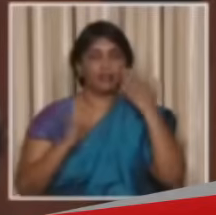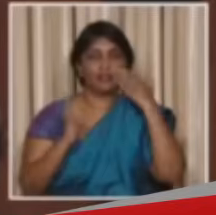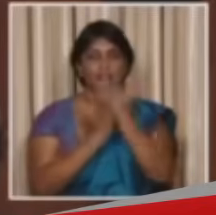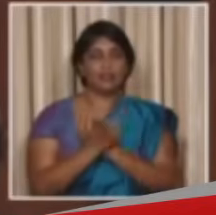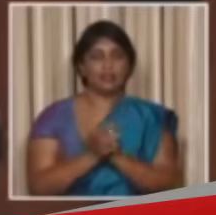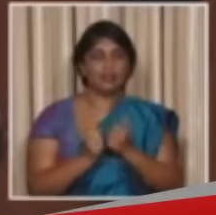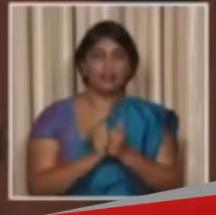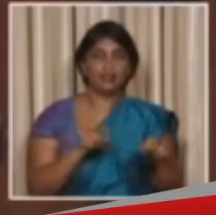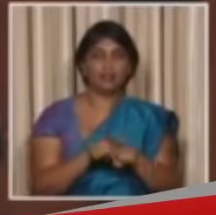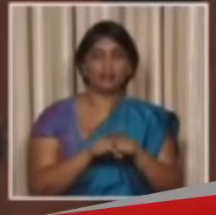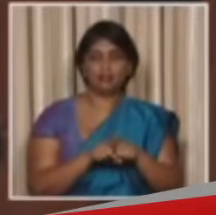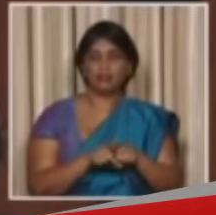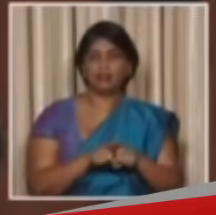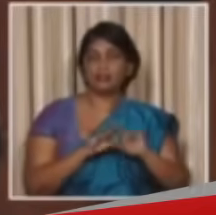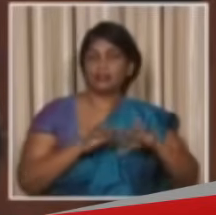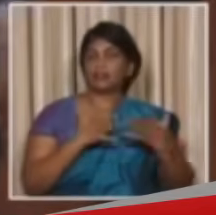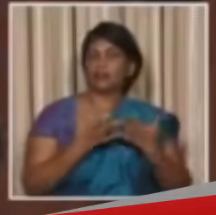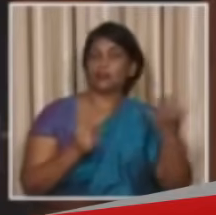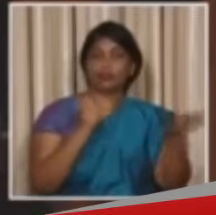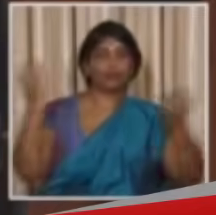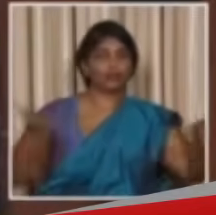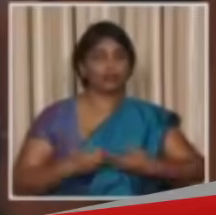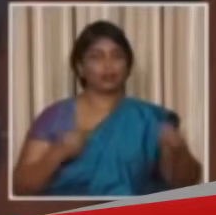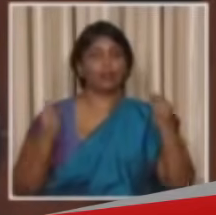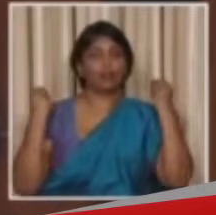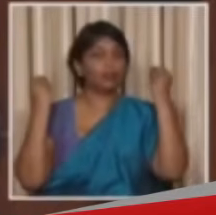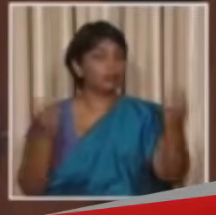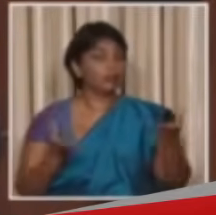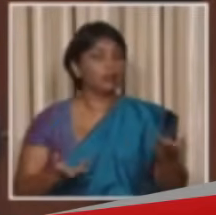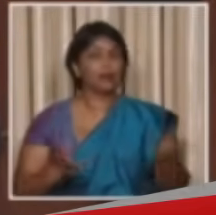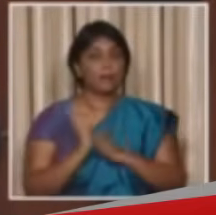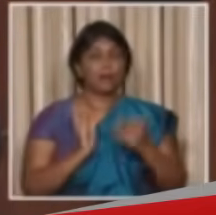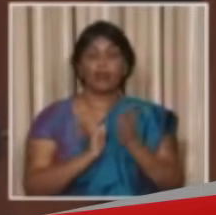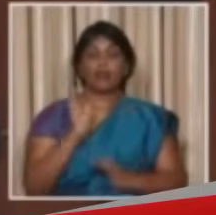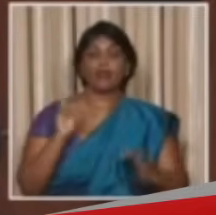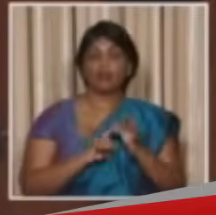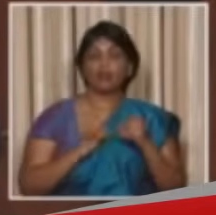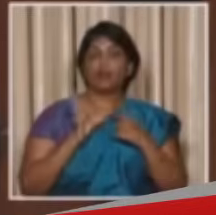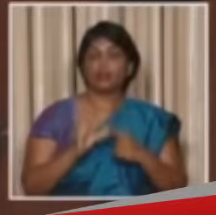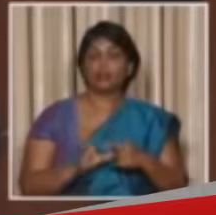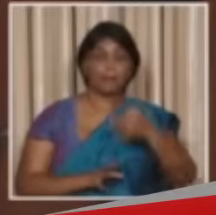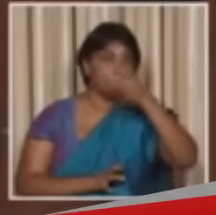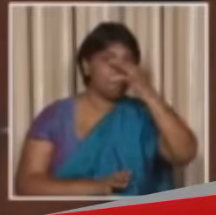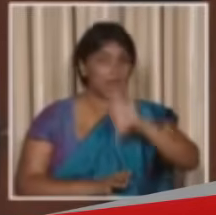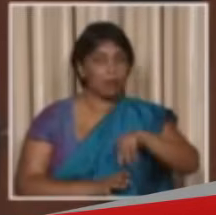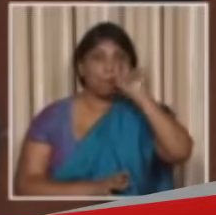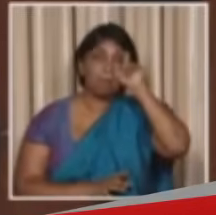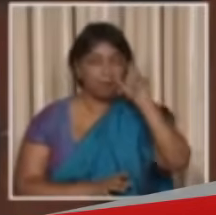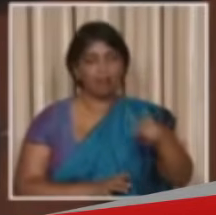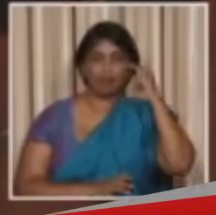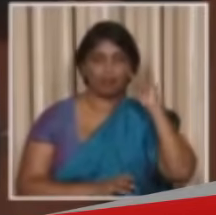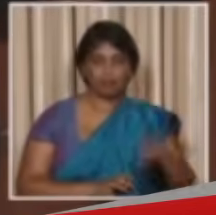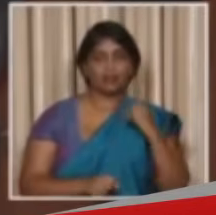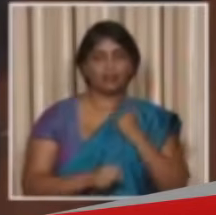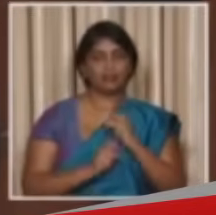තමන්ට ඕන විදියට ඕන කට්ටිය ඇවිල්ලා සුද්ධ කරන් යනකොට ඒකට දෙන්න තියෙන්නේ මහවැලි ඇමතිතුමාගේ පිළිතුර. මල්ලි බලමු මේක ගැන කියලා. ඉතින් මේක තමයි